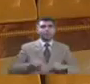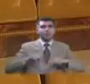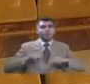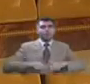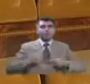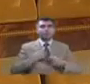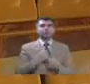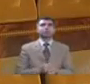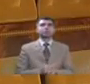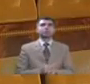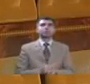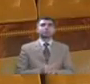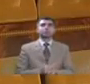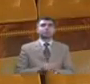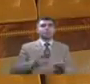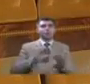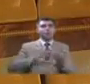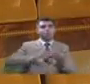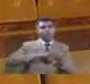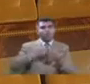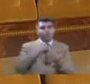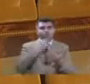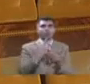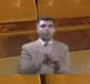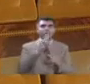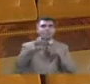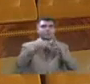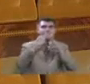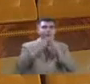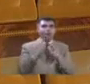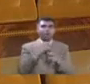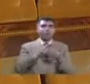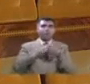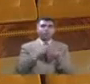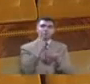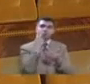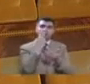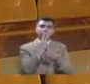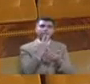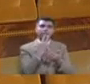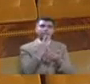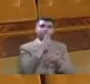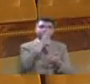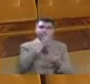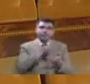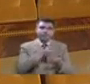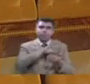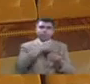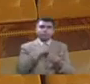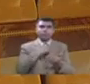المحترم، على ردكم وعلى في الحقيقة النظرة اللي تتشوفوا بها هذه الفئة. السيد